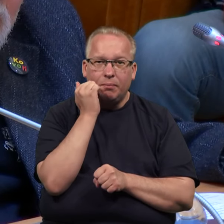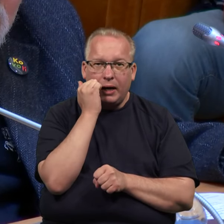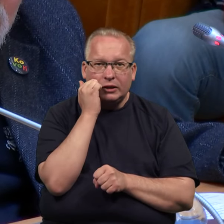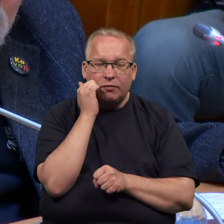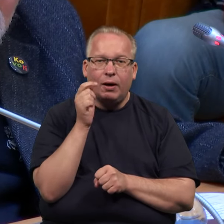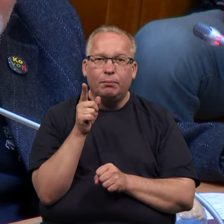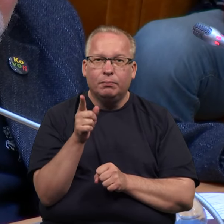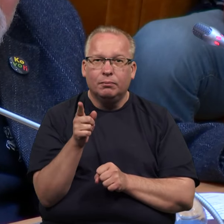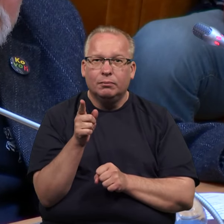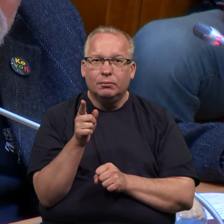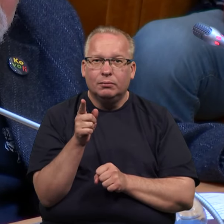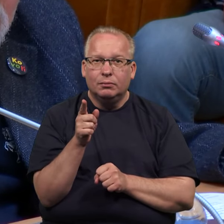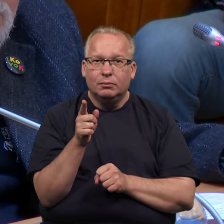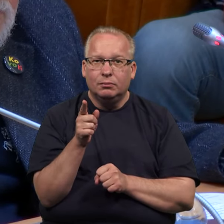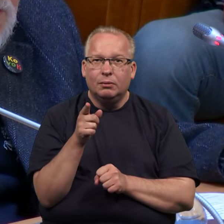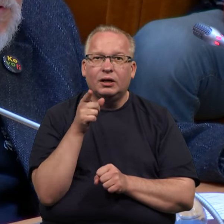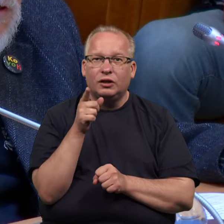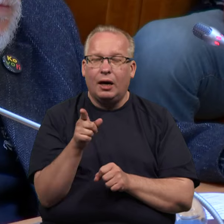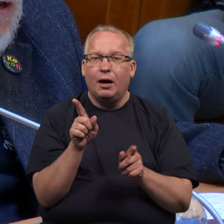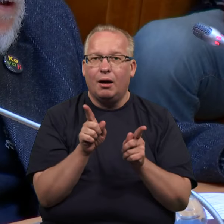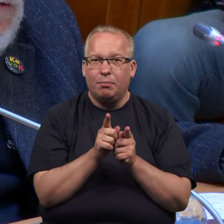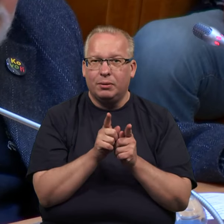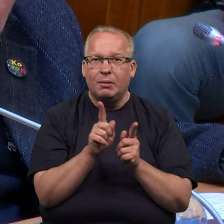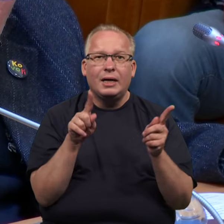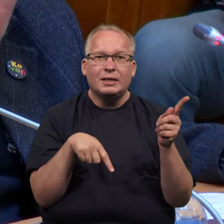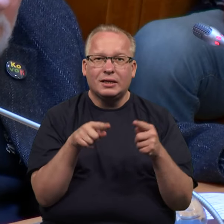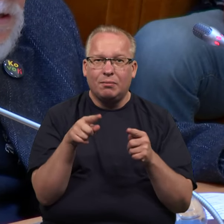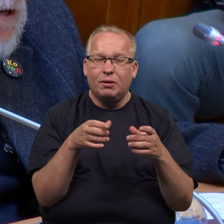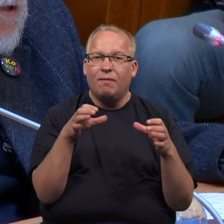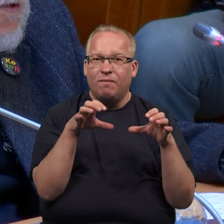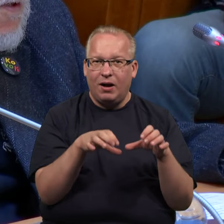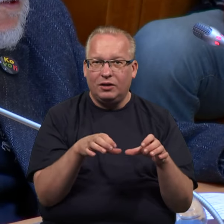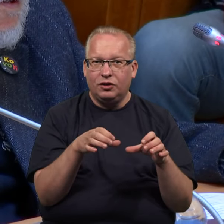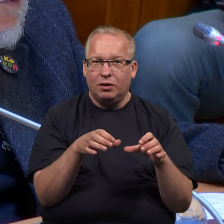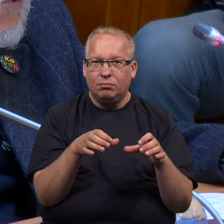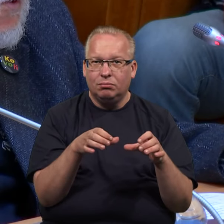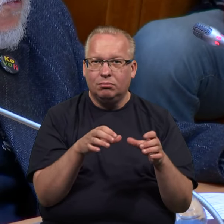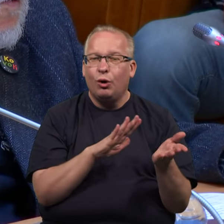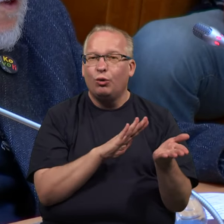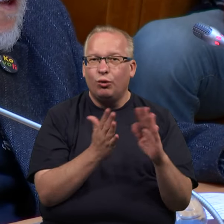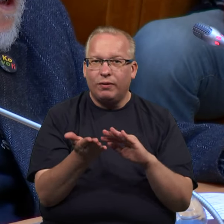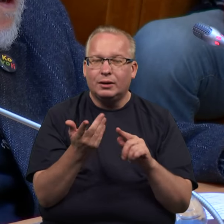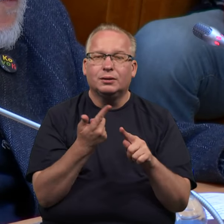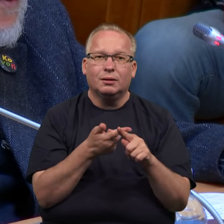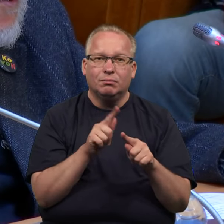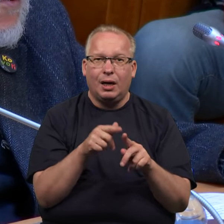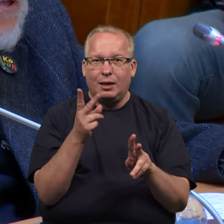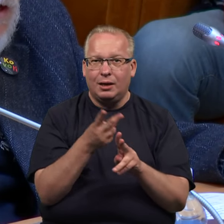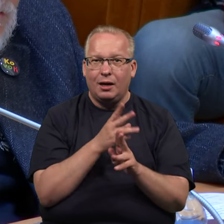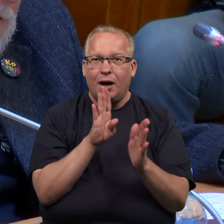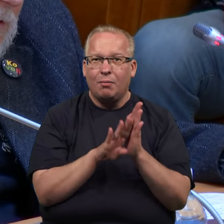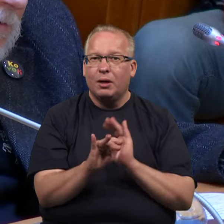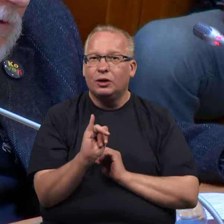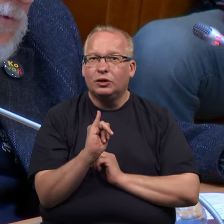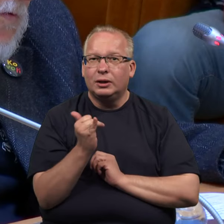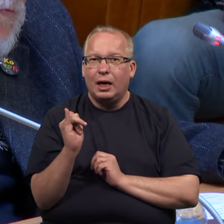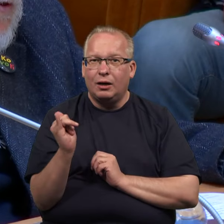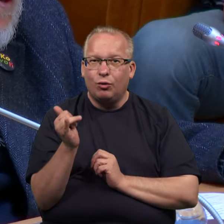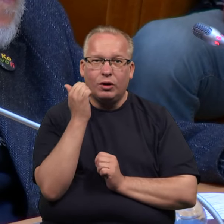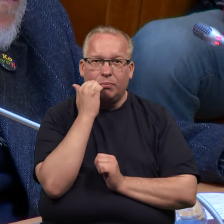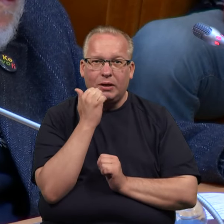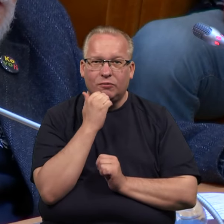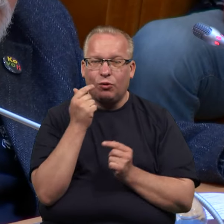šitą sąjūdininkų valdžią labai lengva nuversti, reikia tik tai tam tikrų elementarių sąlygų ir